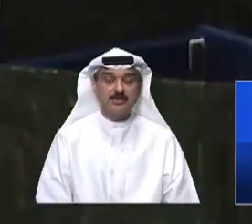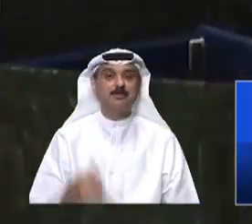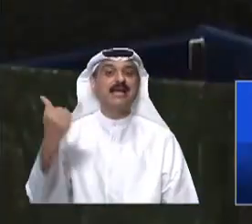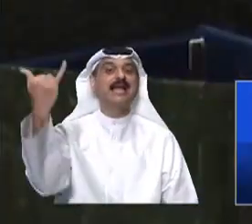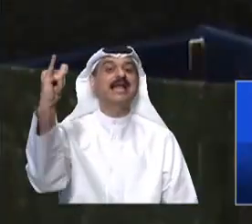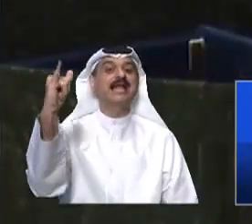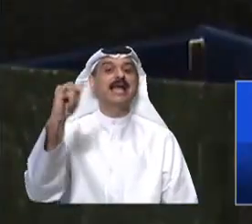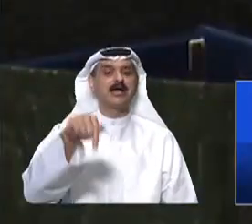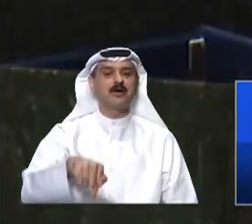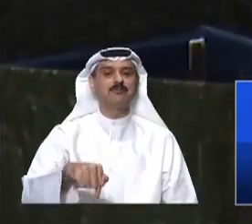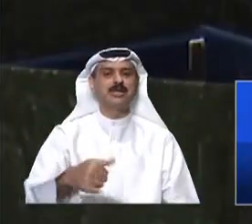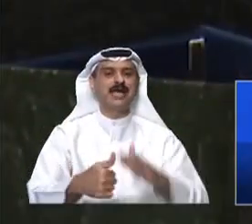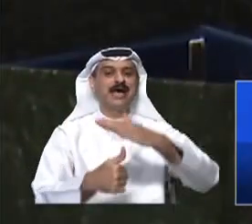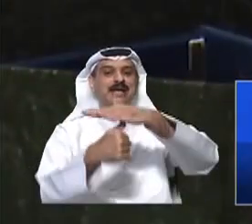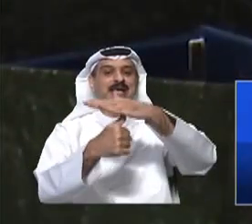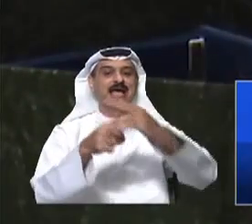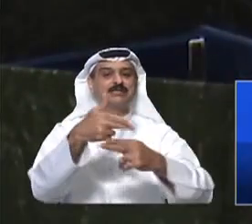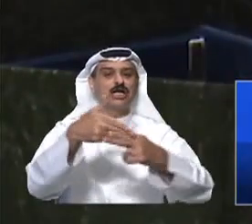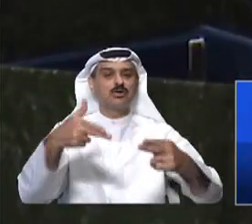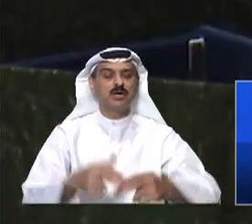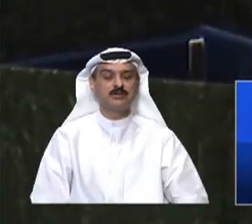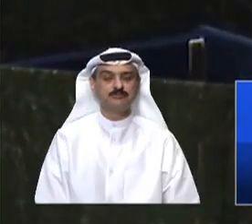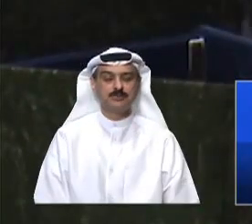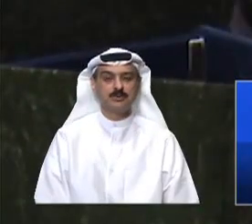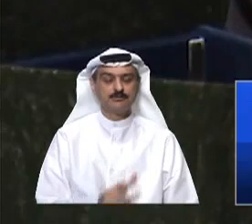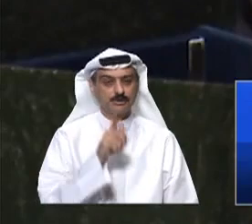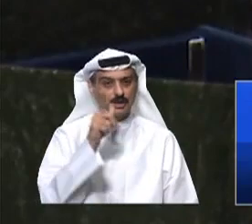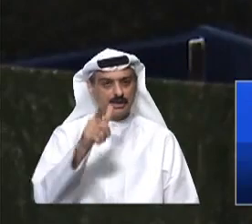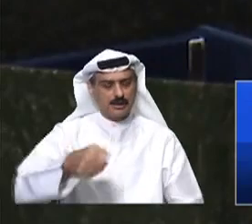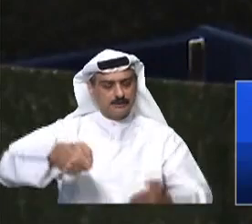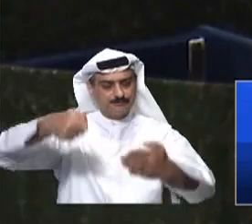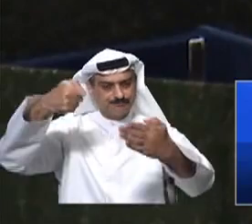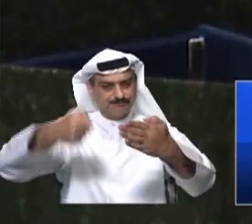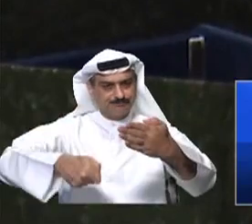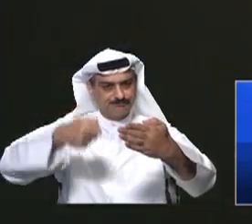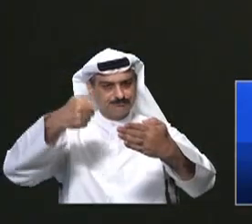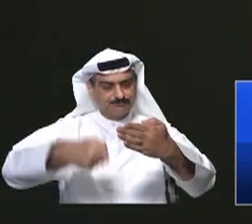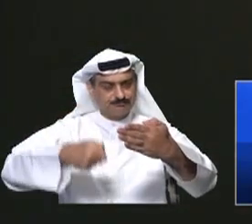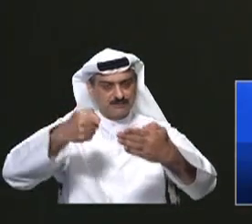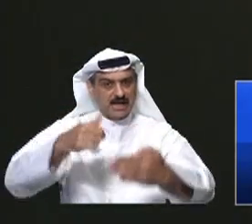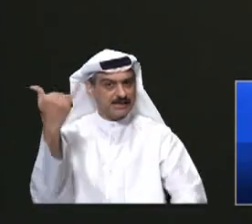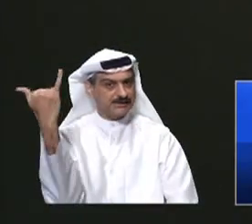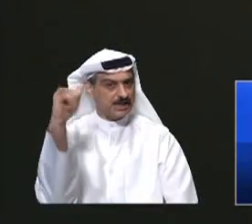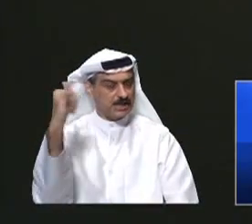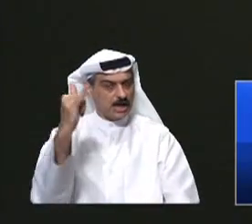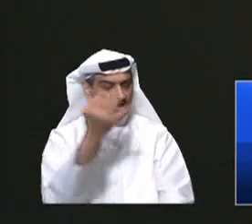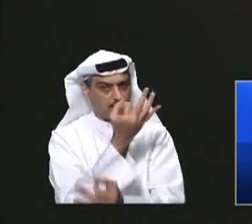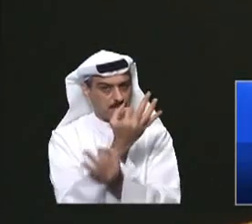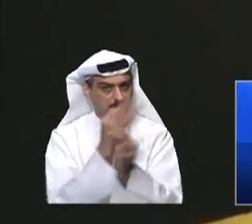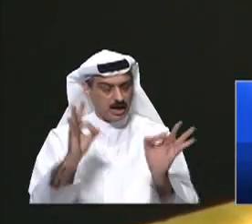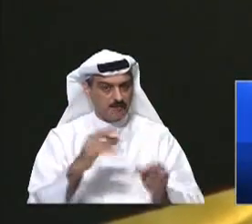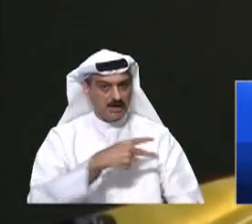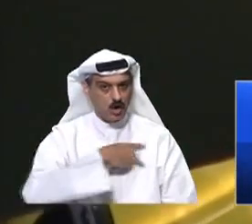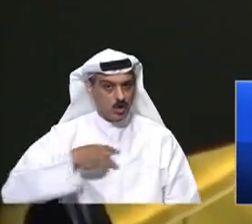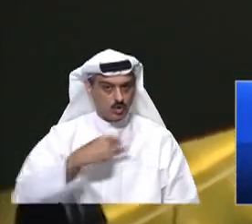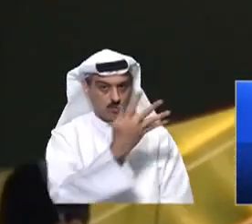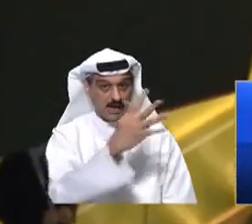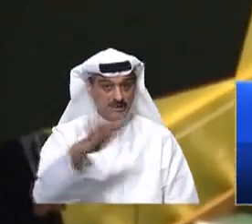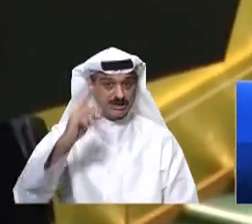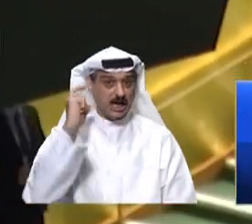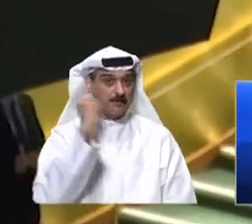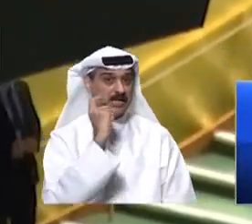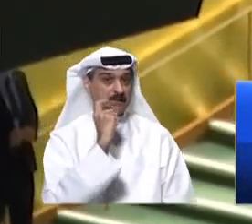الأمم المتحدة، نقلت فيها تعازي دول المجموعة العربية الحارة إلى حكومة وشعب الإمارات